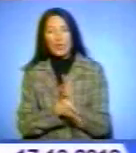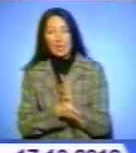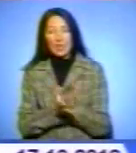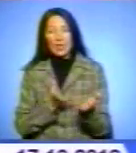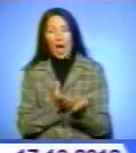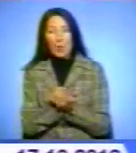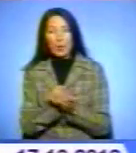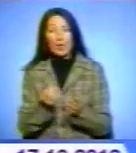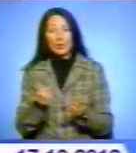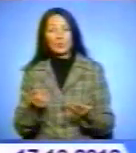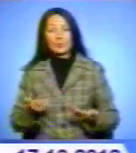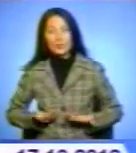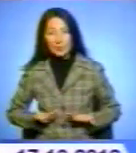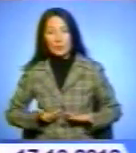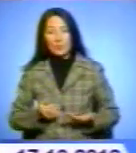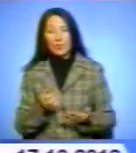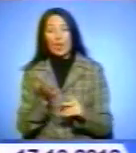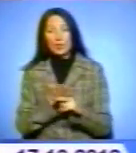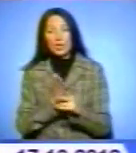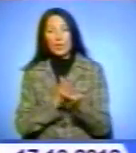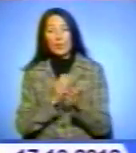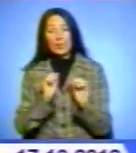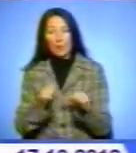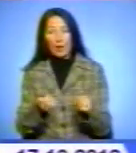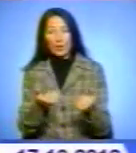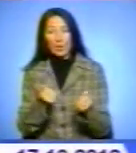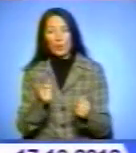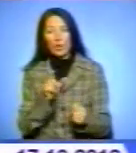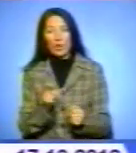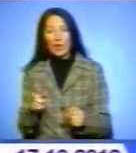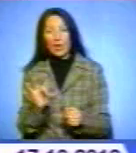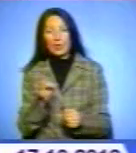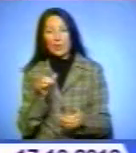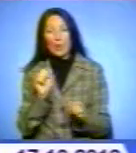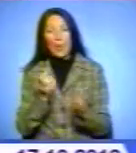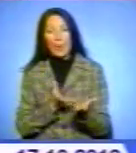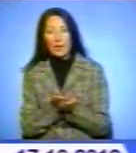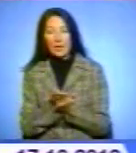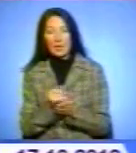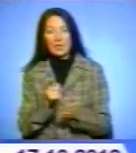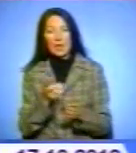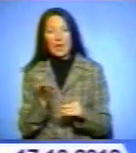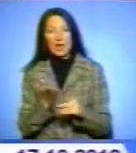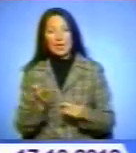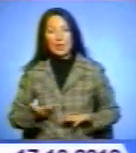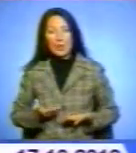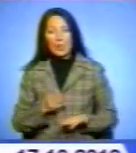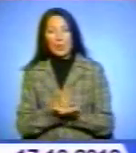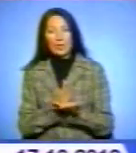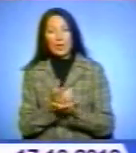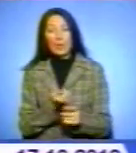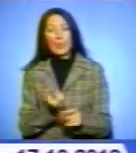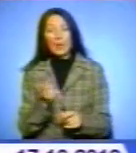житлово-комунальних послуг. Субсидії мають право отримати громадяни, розмір плати за житлово-комунальні послуги яких перевищує 10%